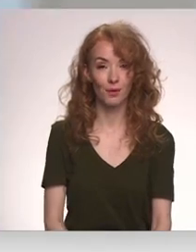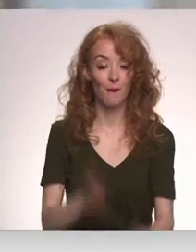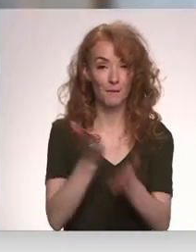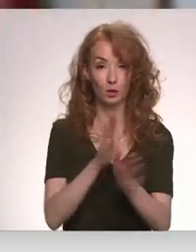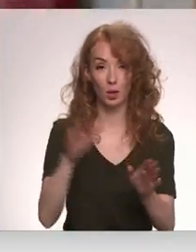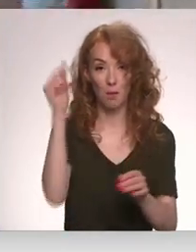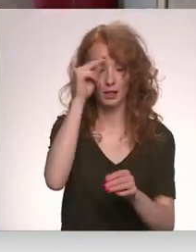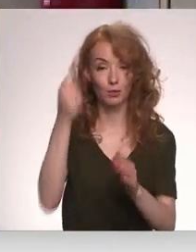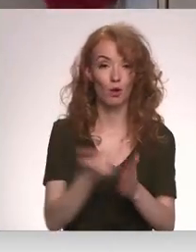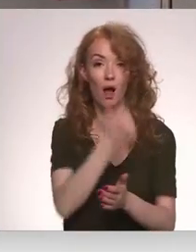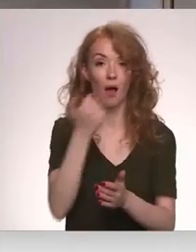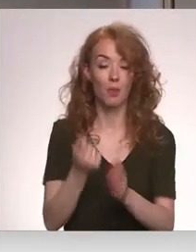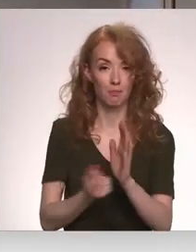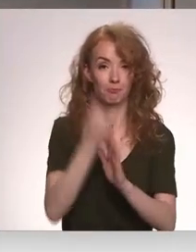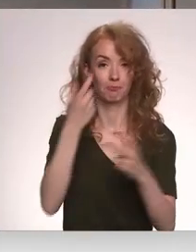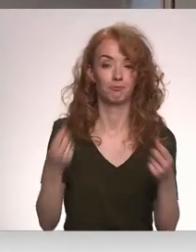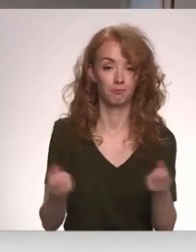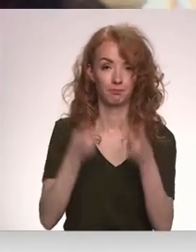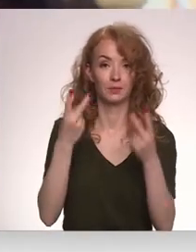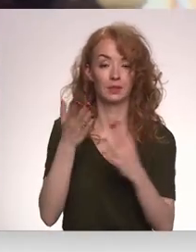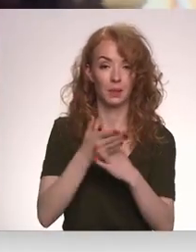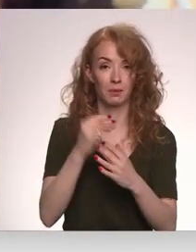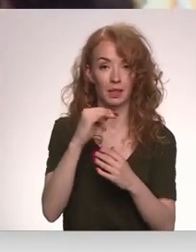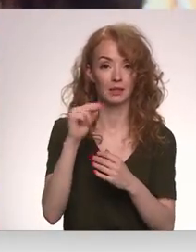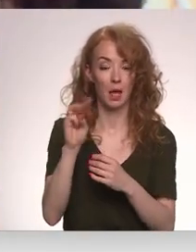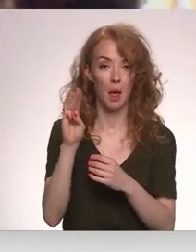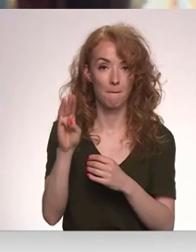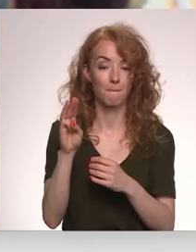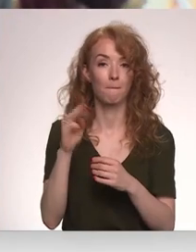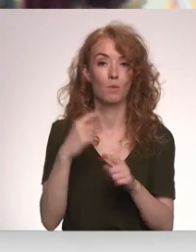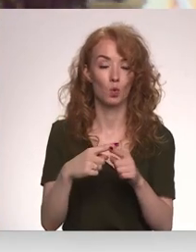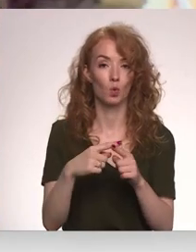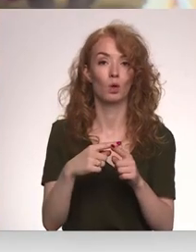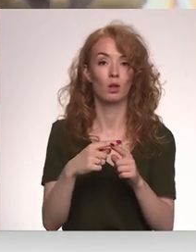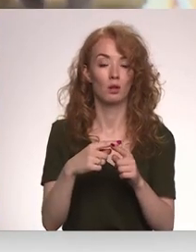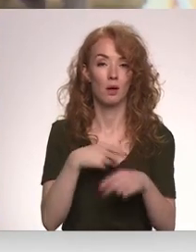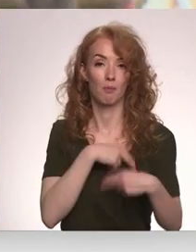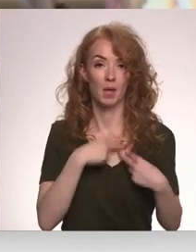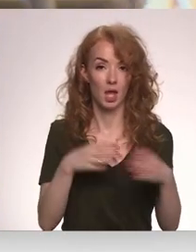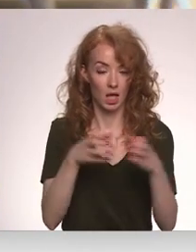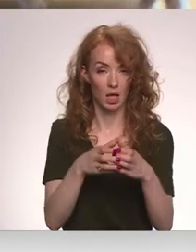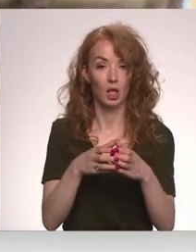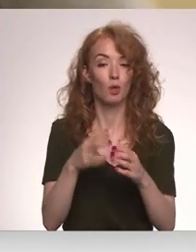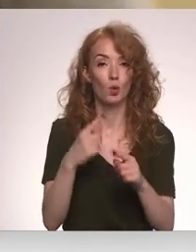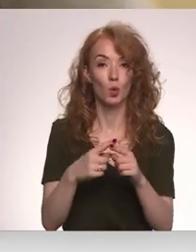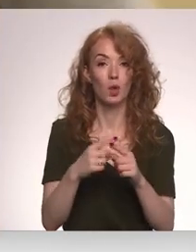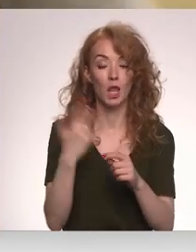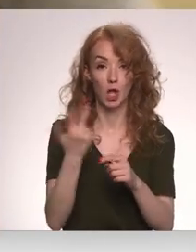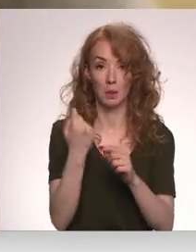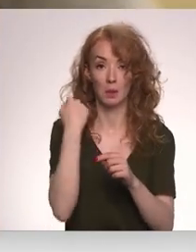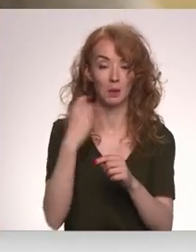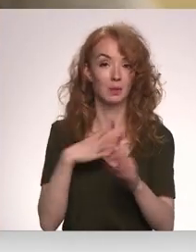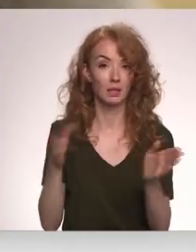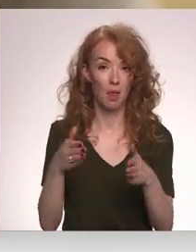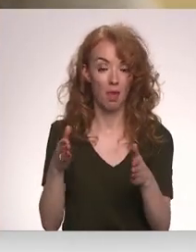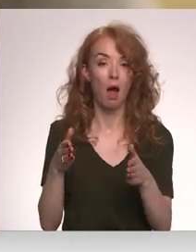Noslēdzoties mācību gadam, briest strīds starp Latvijas izglītības un zinātnes arotbiedrību un izglītības ministriju. Pēc trešdienas